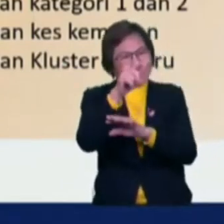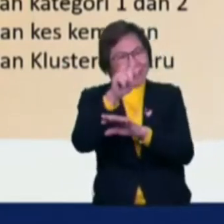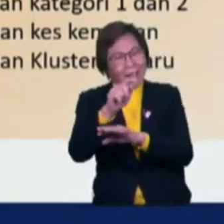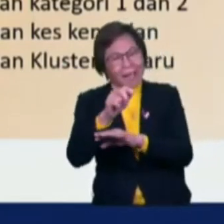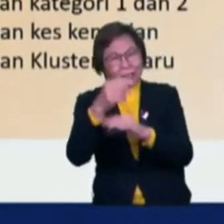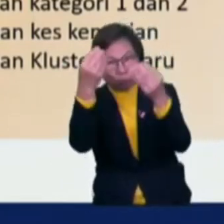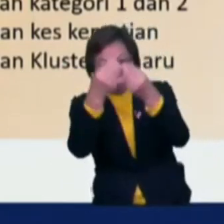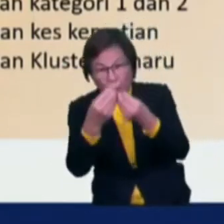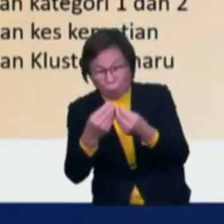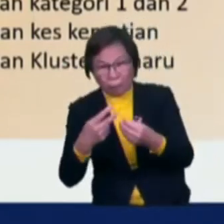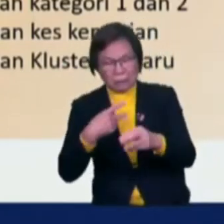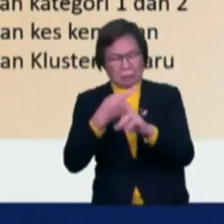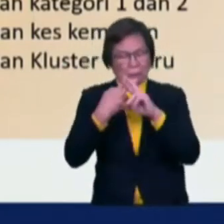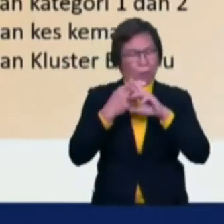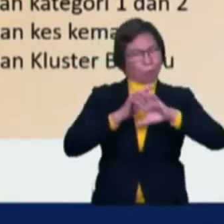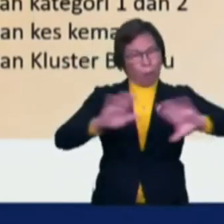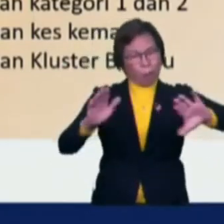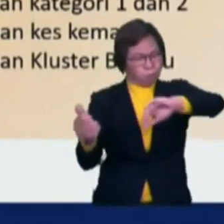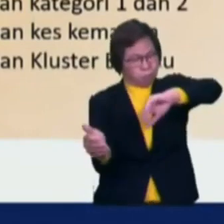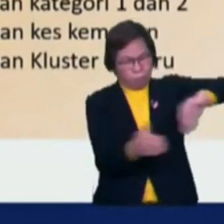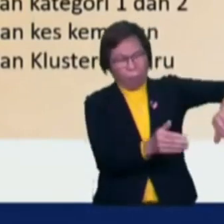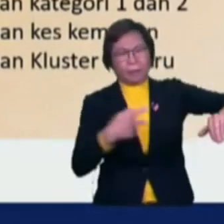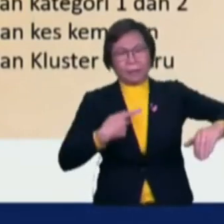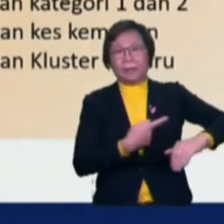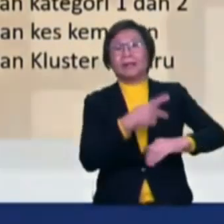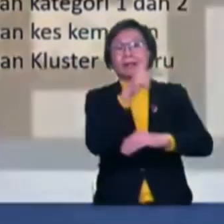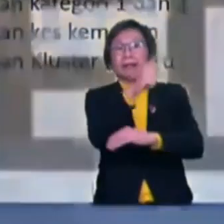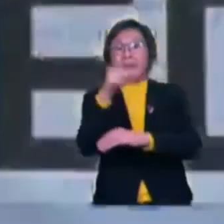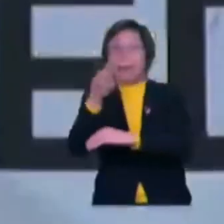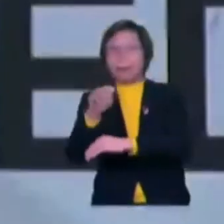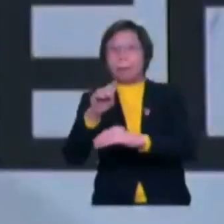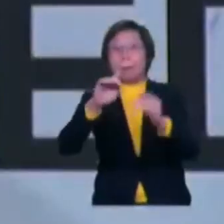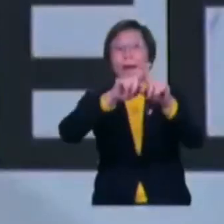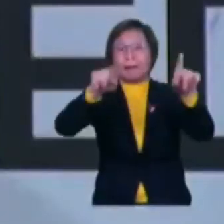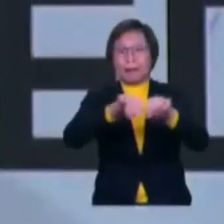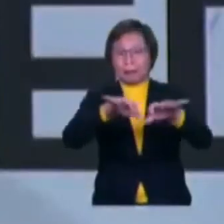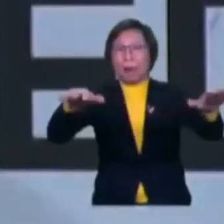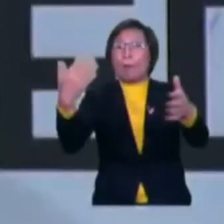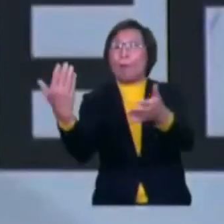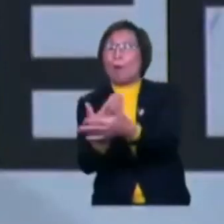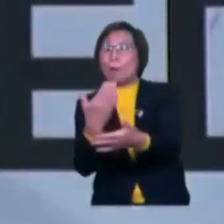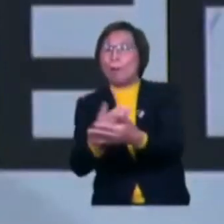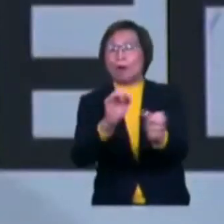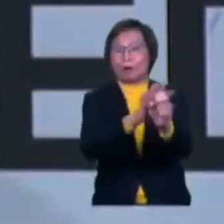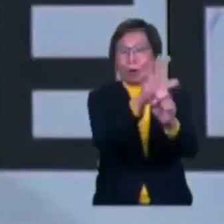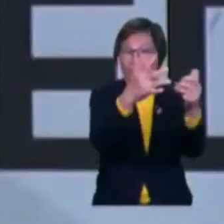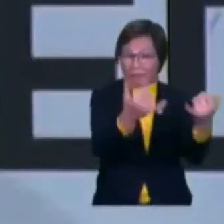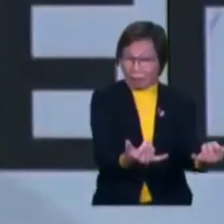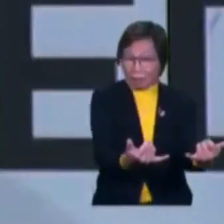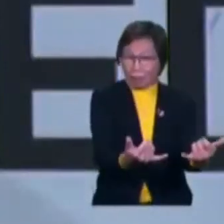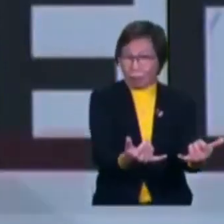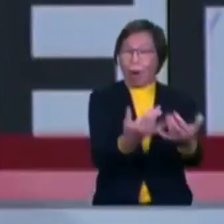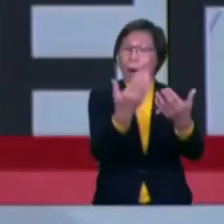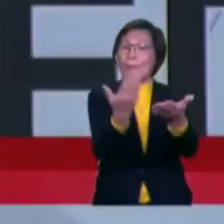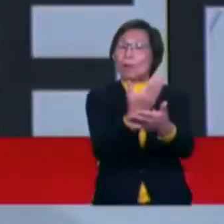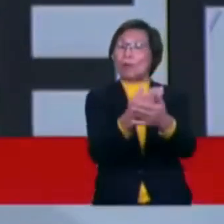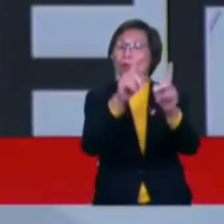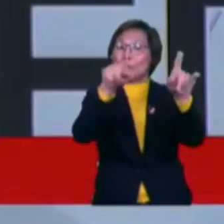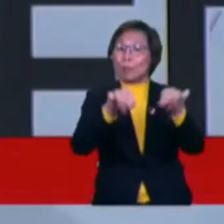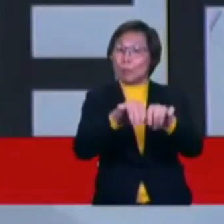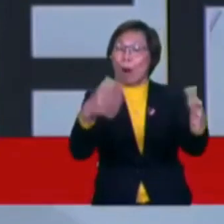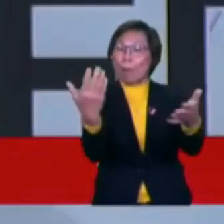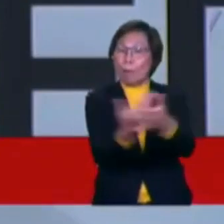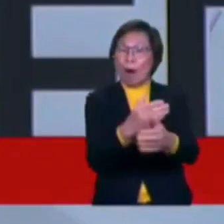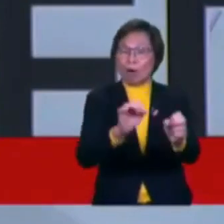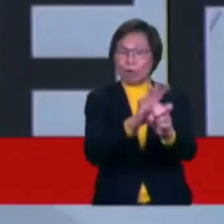statistics, KKM akan melancarkan laman web baru iaitu COVID Now, dan anda